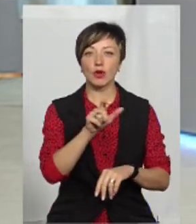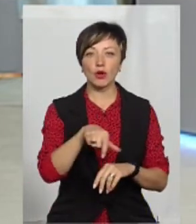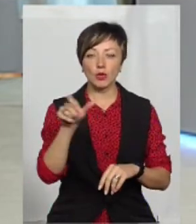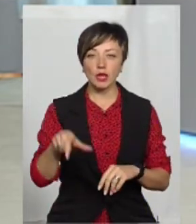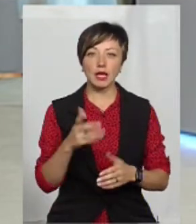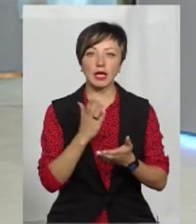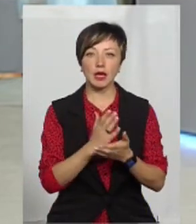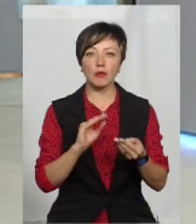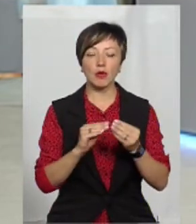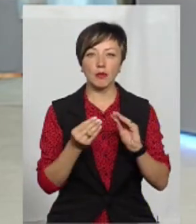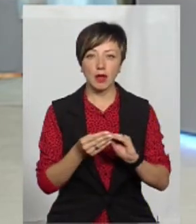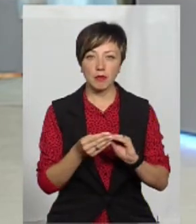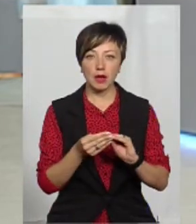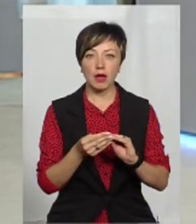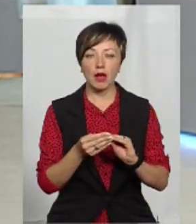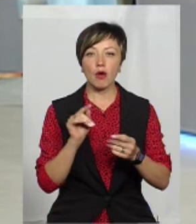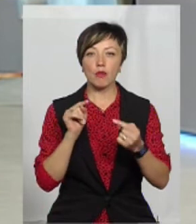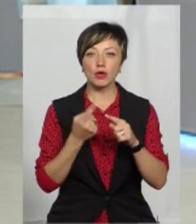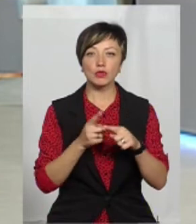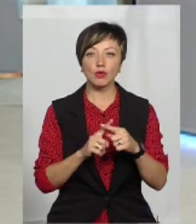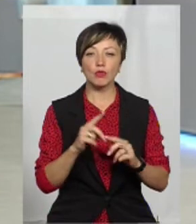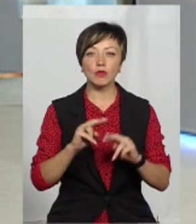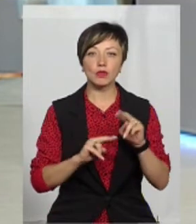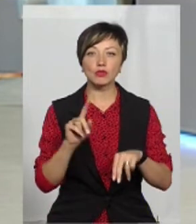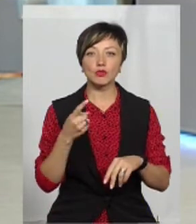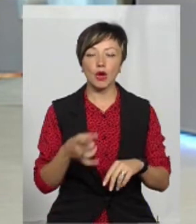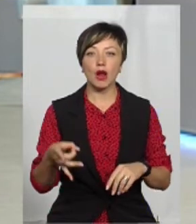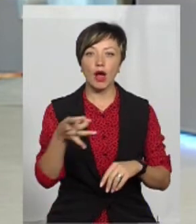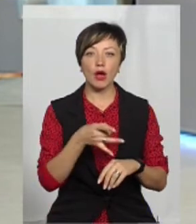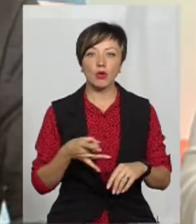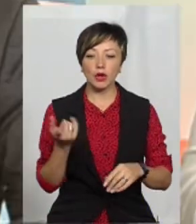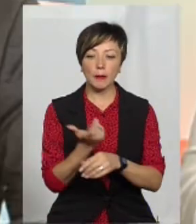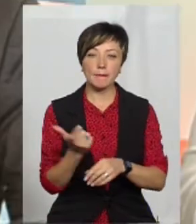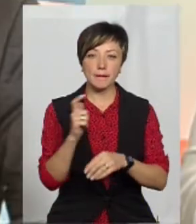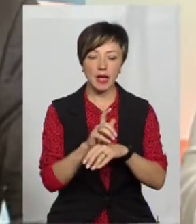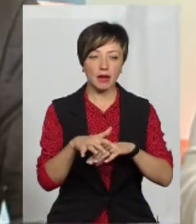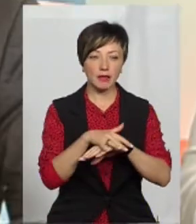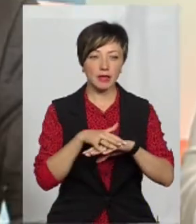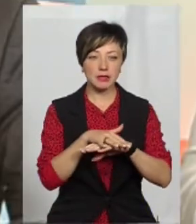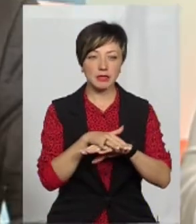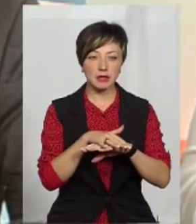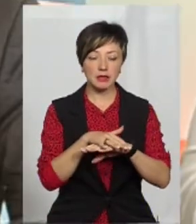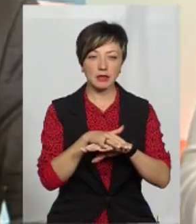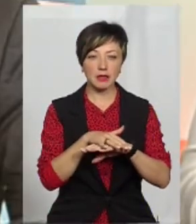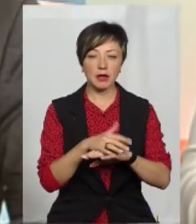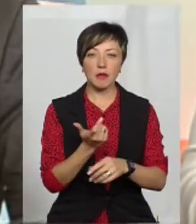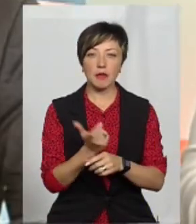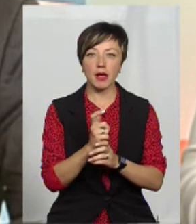будувалися, просто є проблема. Вони проти саме цього будівництва чого? Тому що мікрорайон дуже перенаселений, перенасичений.